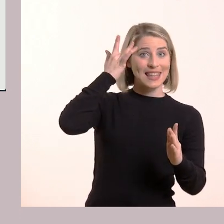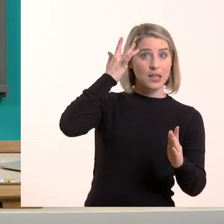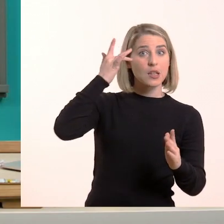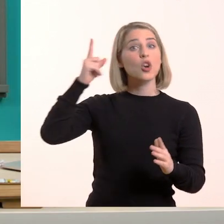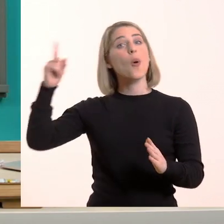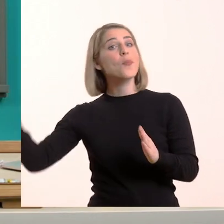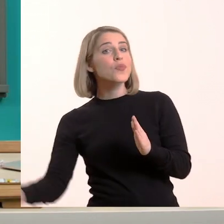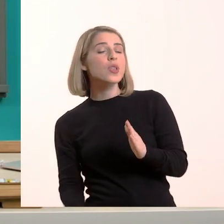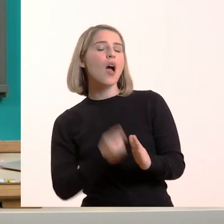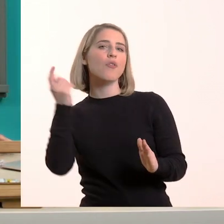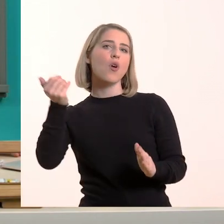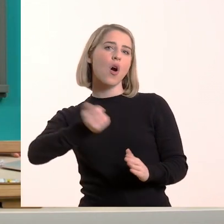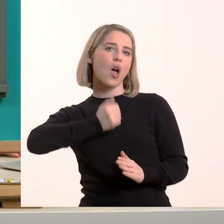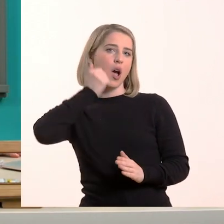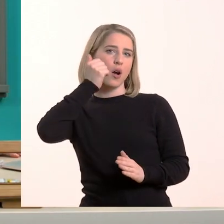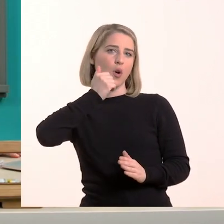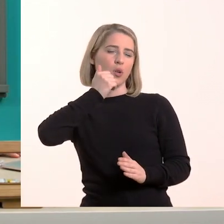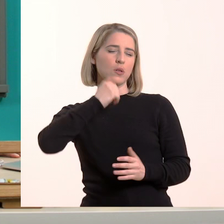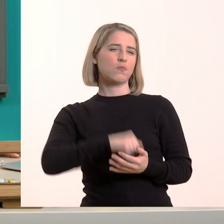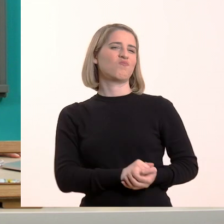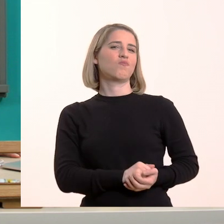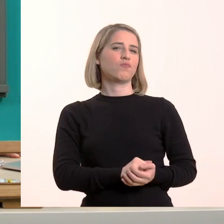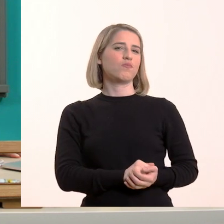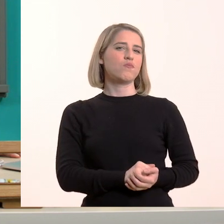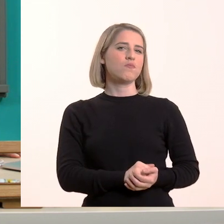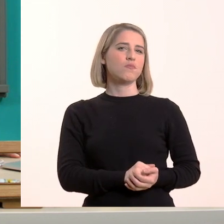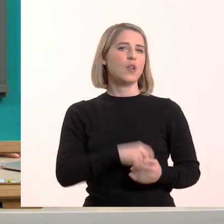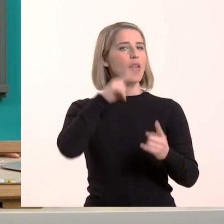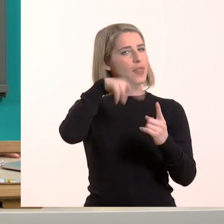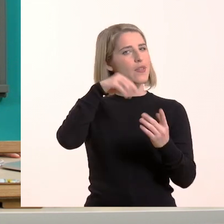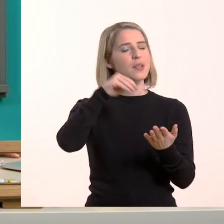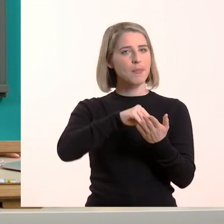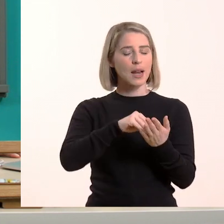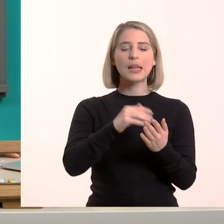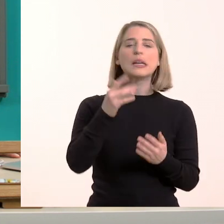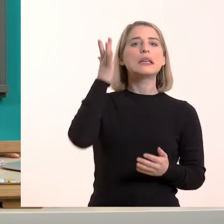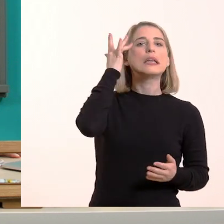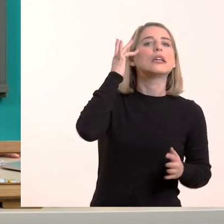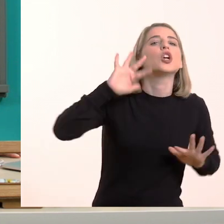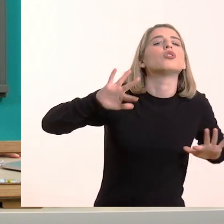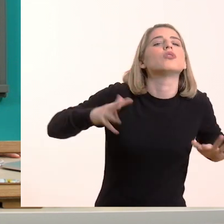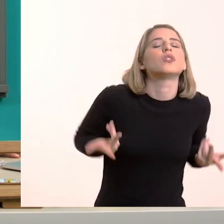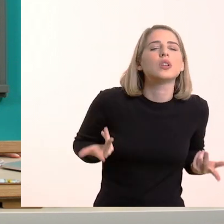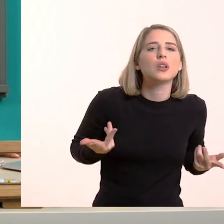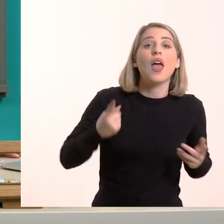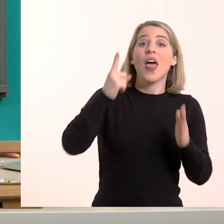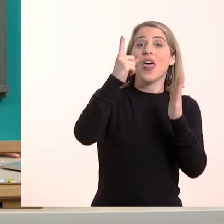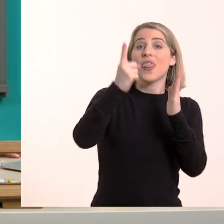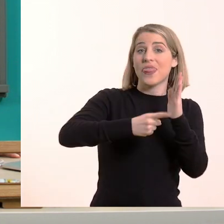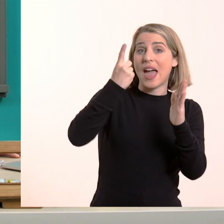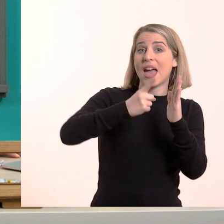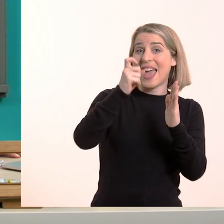κόκκινο. Θυμάστε ή ξαναδιαβάστε. Ό,τι αγγίζει με το κίτρινο, τι γίνεται, 10 φορές